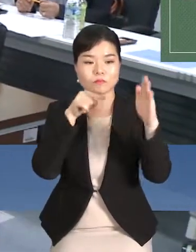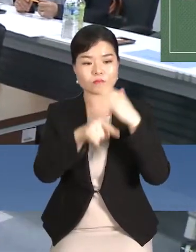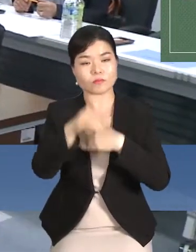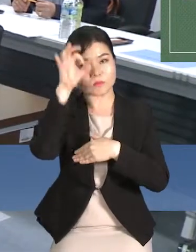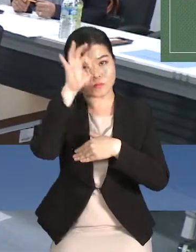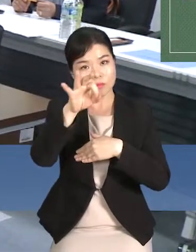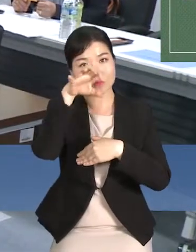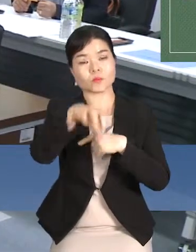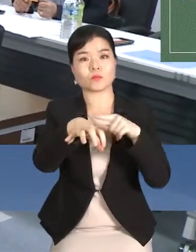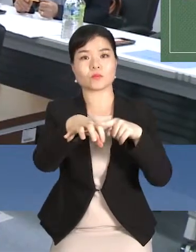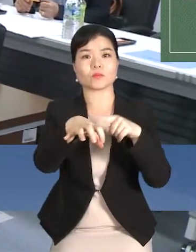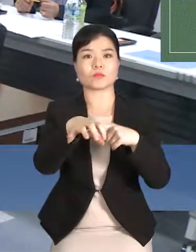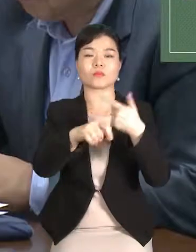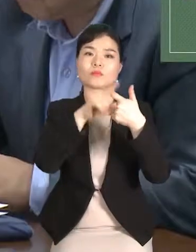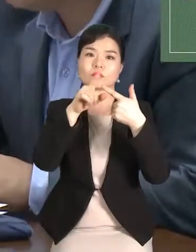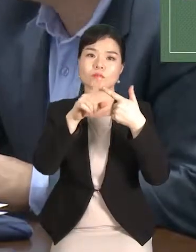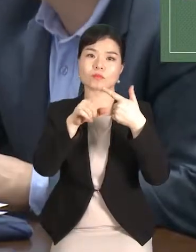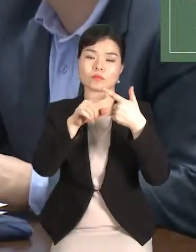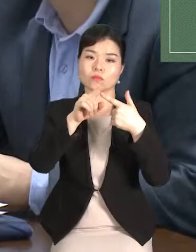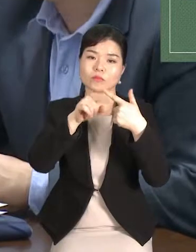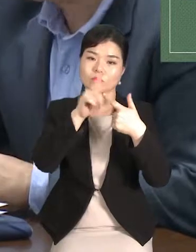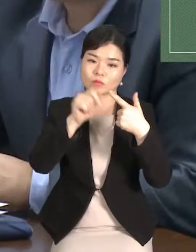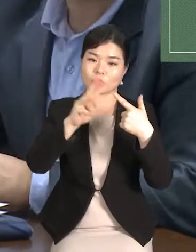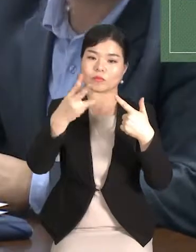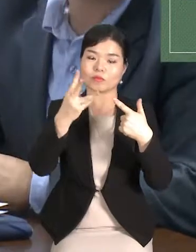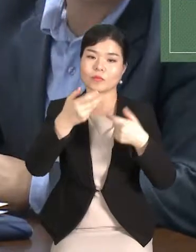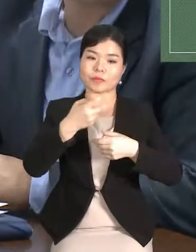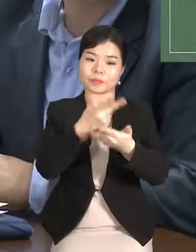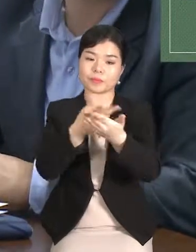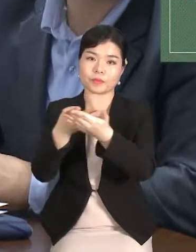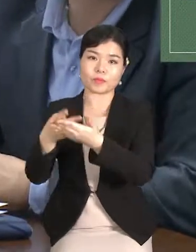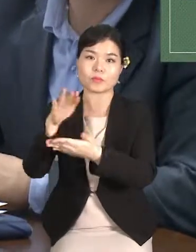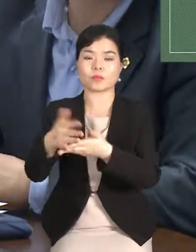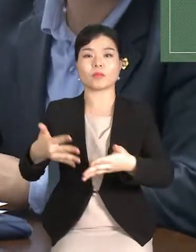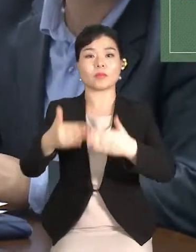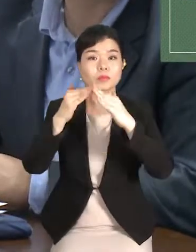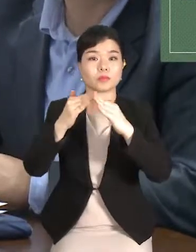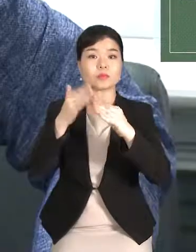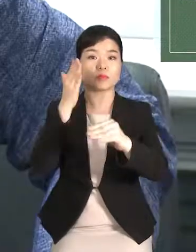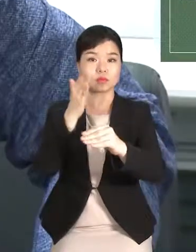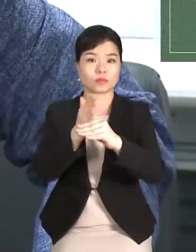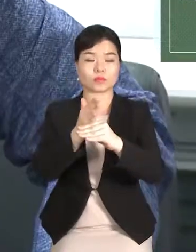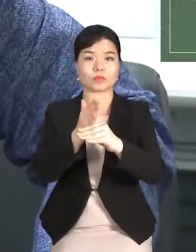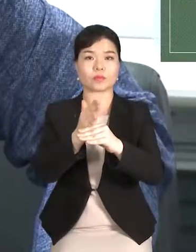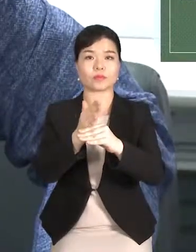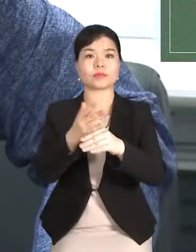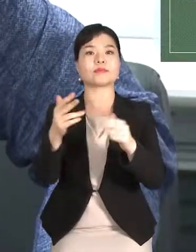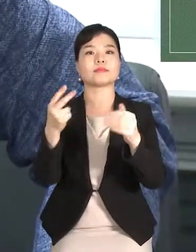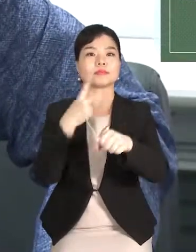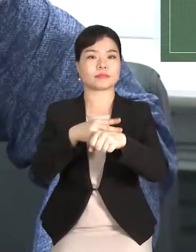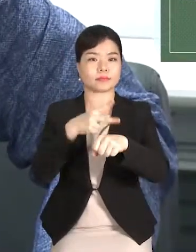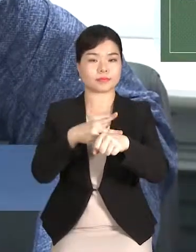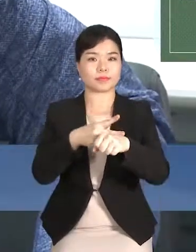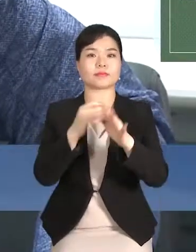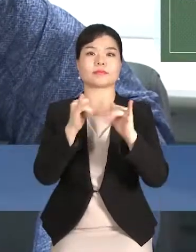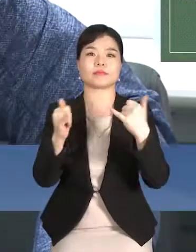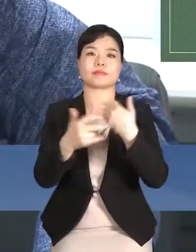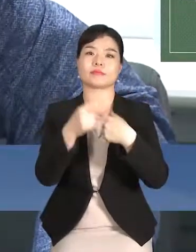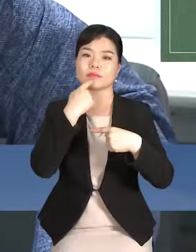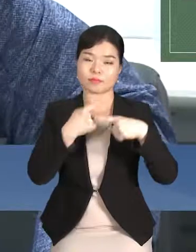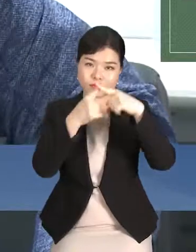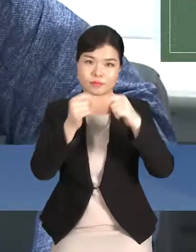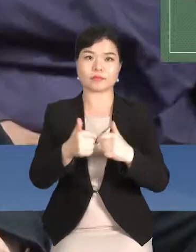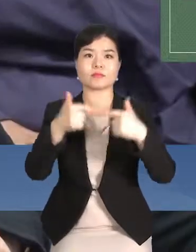방문한 자리에서 6월 300병상 규모의 이천병원이 준공을 앞두고 있고 의료인력 확충에 따라 기숙사